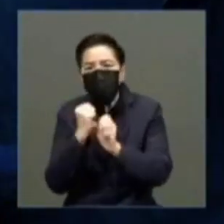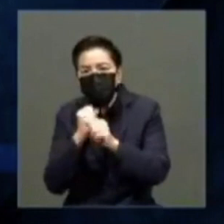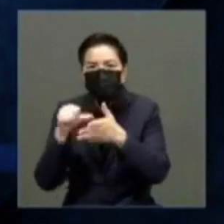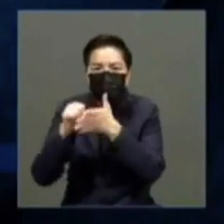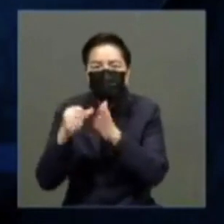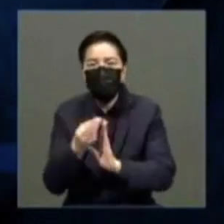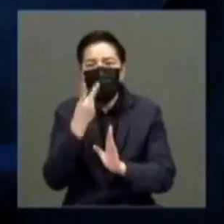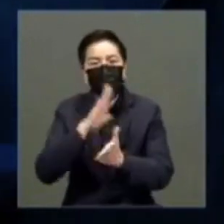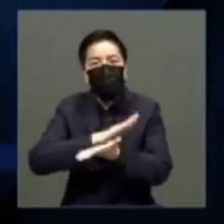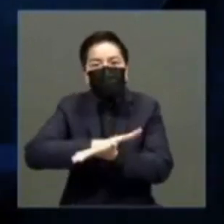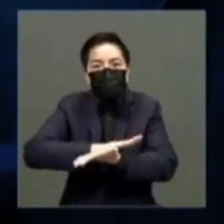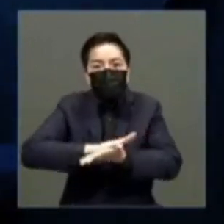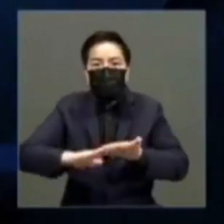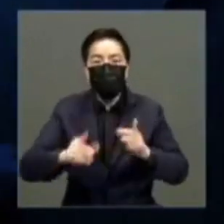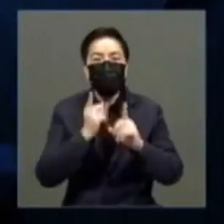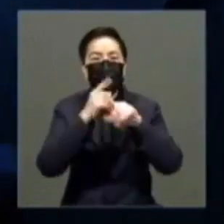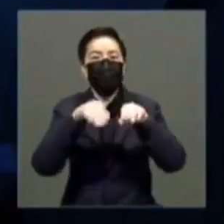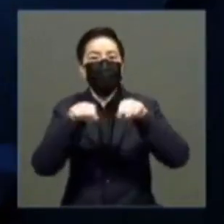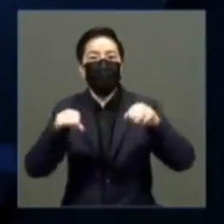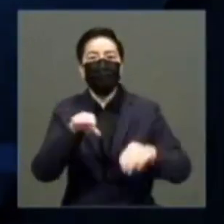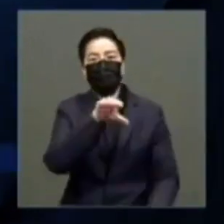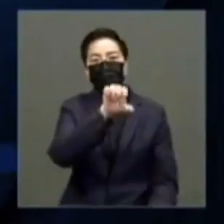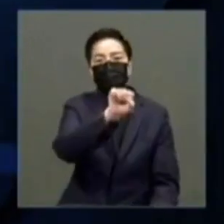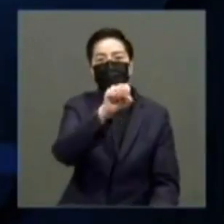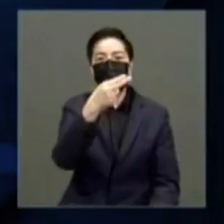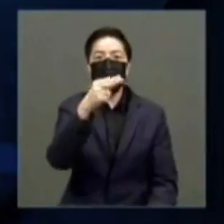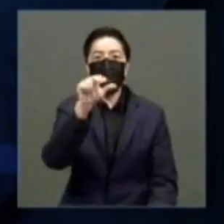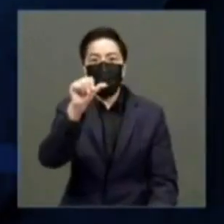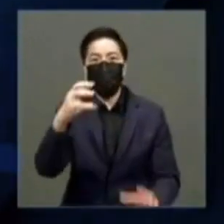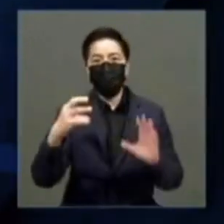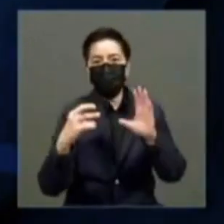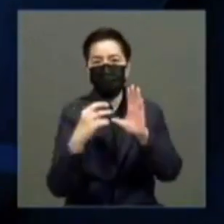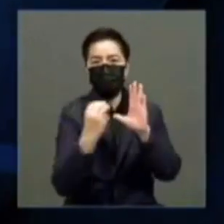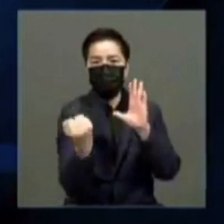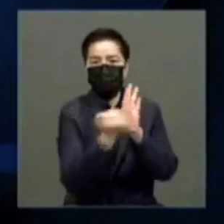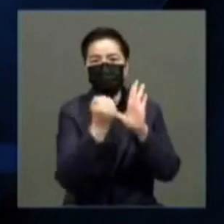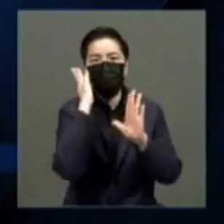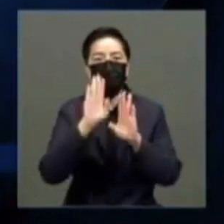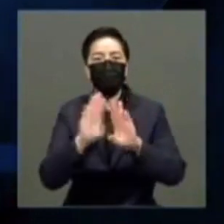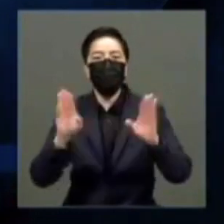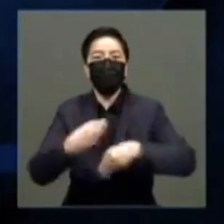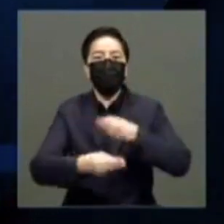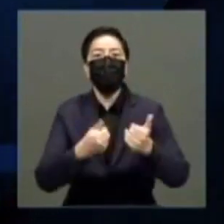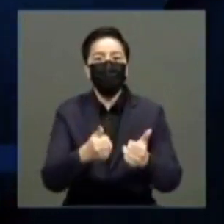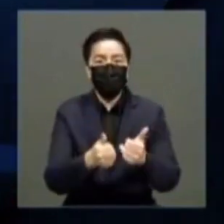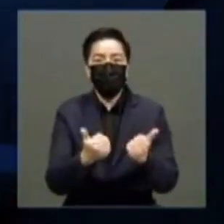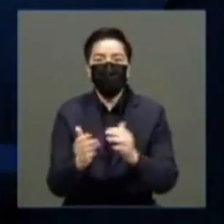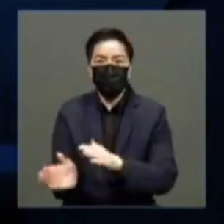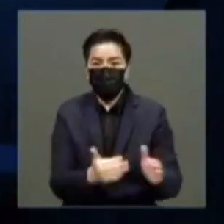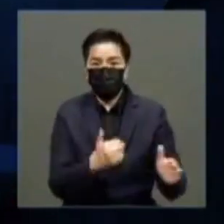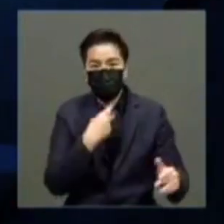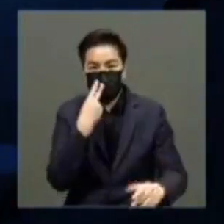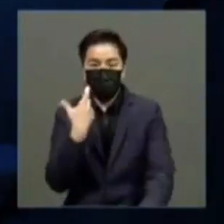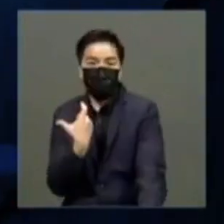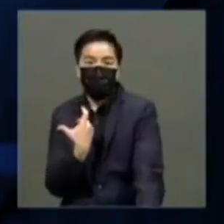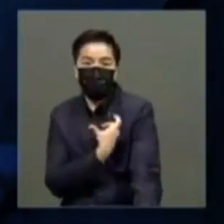อบการเหล่านี้สามารถปฏิบัติตามมาตรฐานชาพลัสได้ค่ะไปดูรายละเอียดการฉีดวัคซีนนะคะอย่างที่เน้นย้ำว่